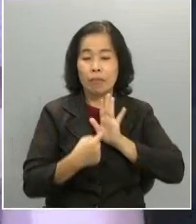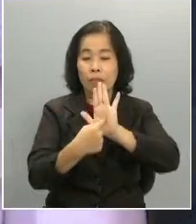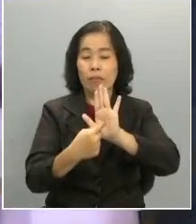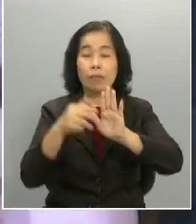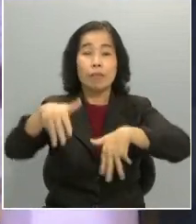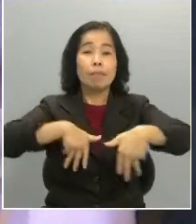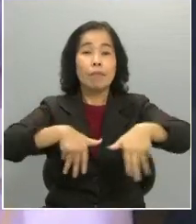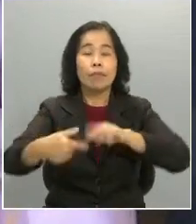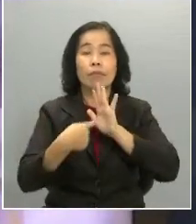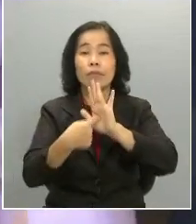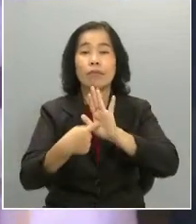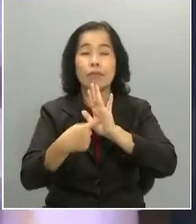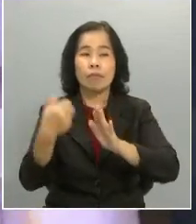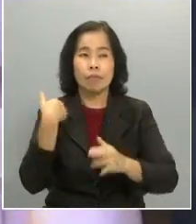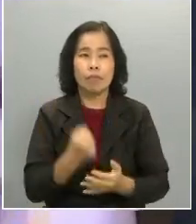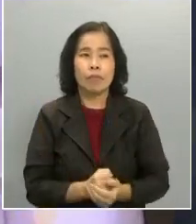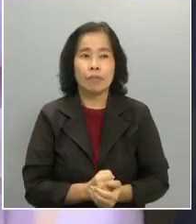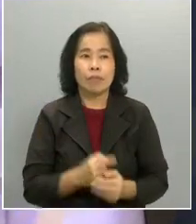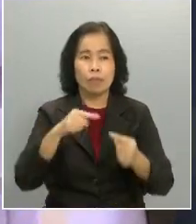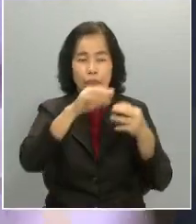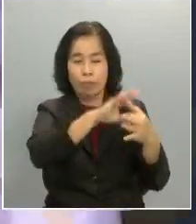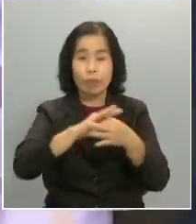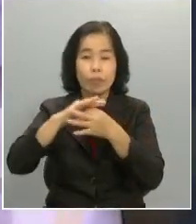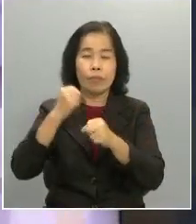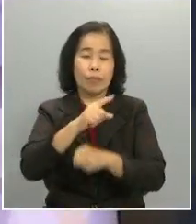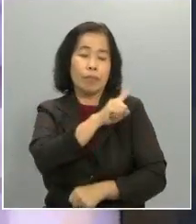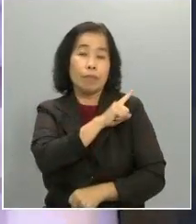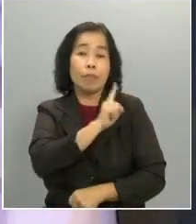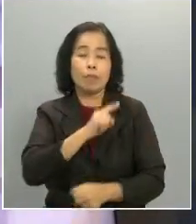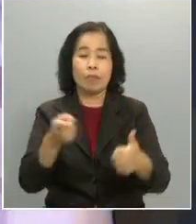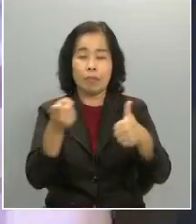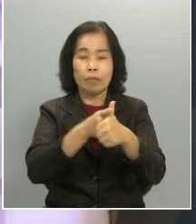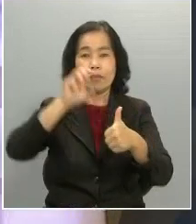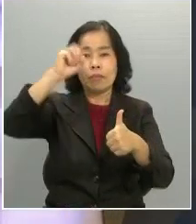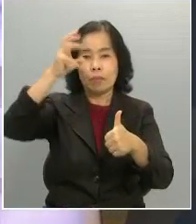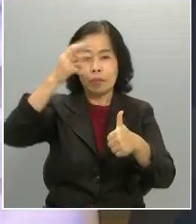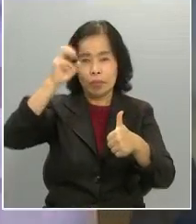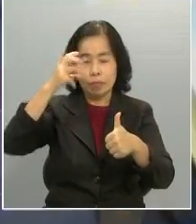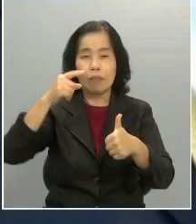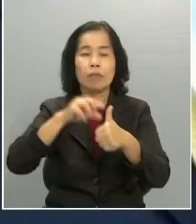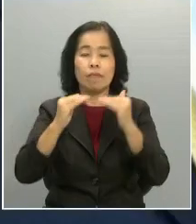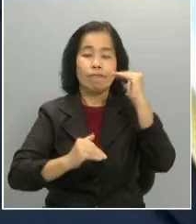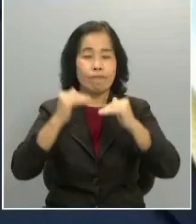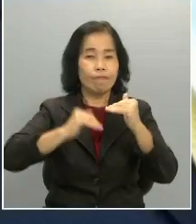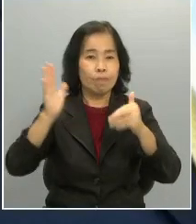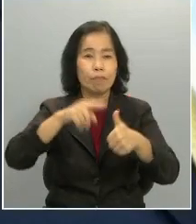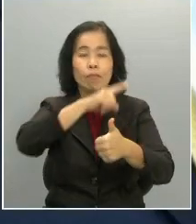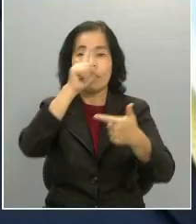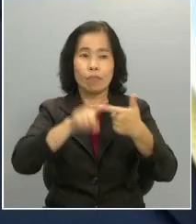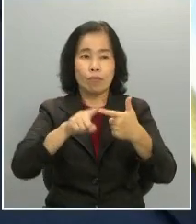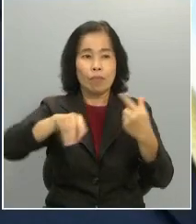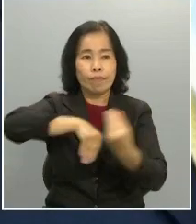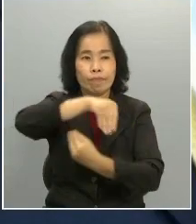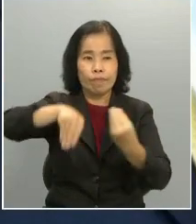ใกล้โดยสารต่างนโยบาย 3พันธกิจหลัก 1คือสวัสดิการประชารัฐขจัดความเหลื่อมล้ำ 2เศรษฐกิจ